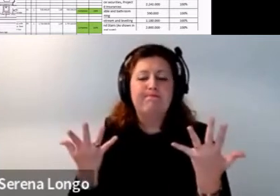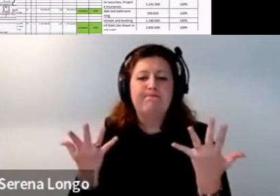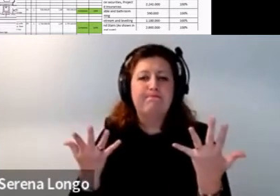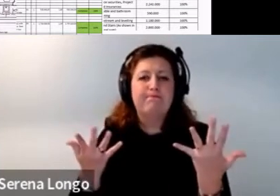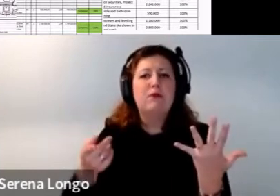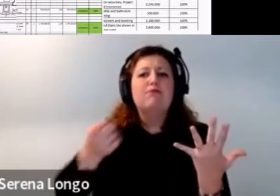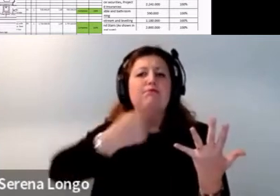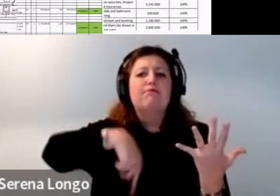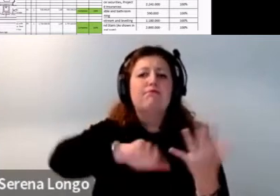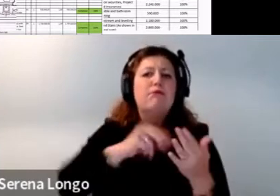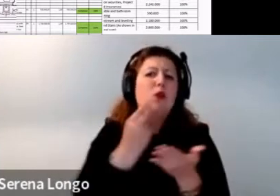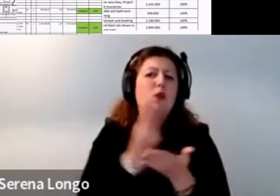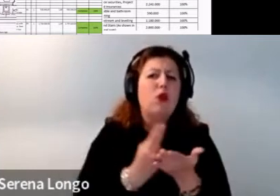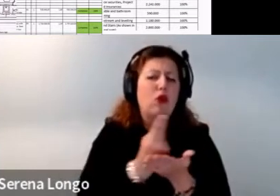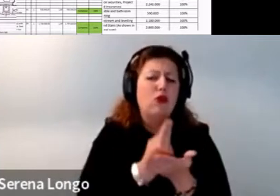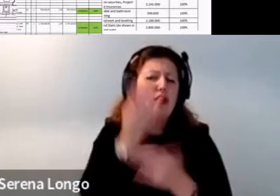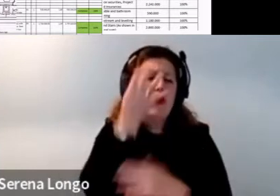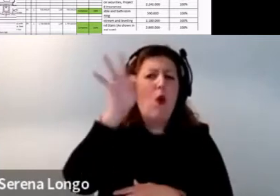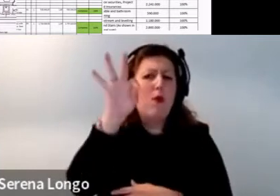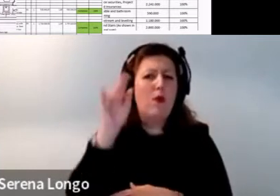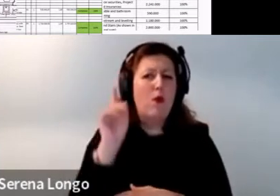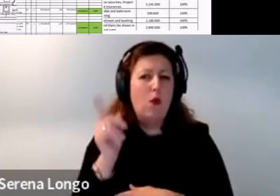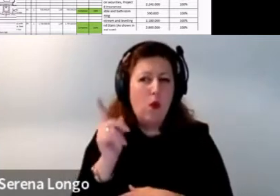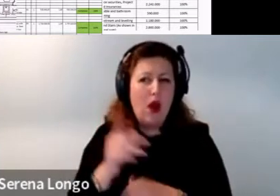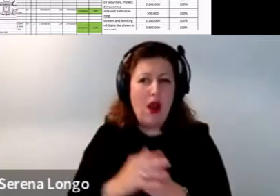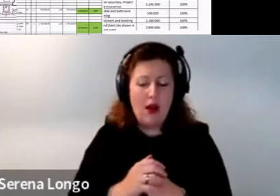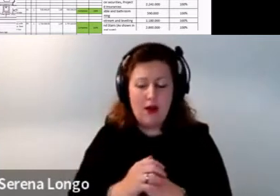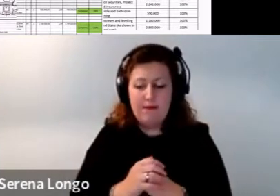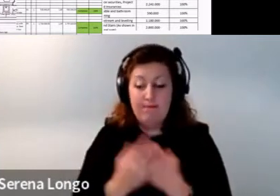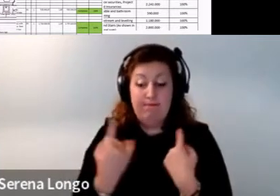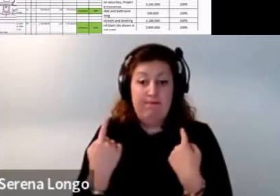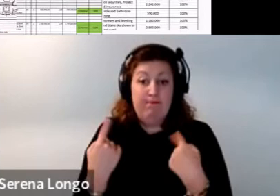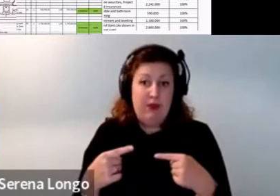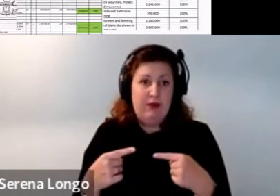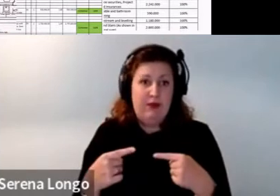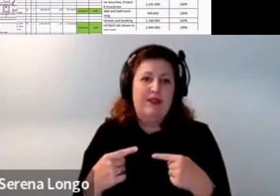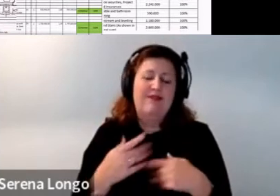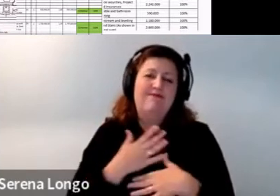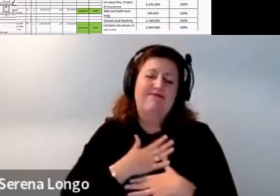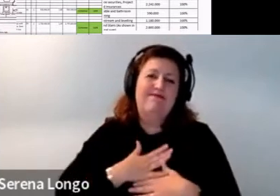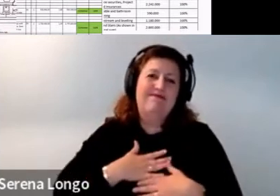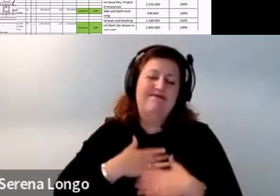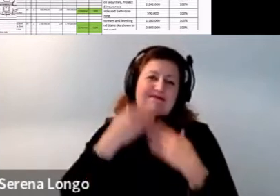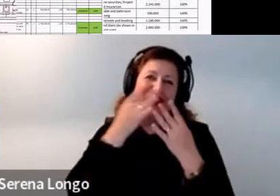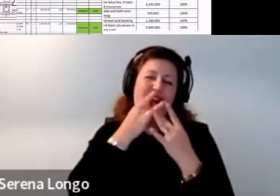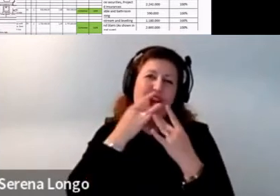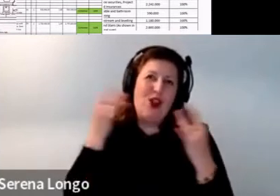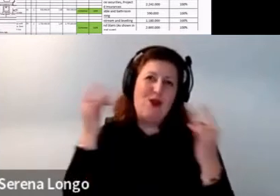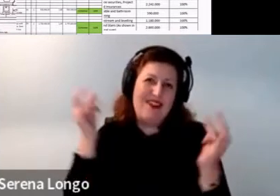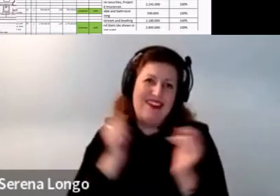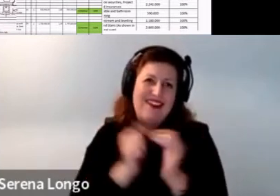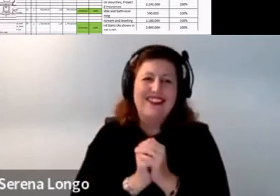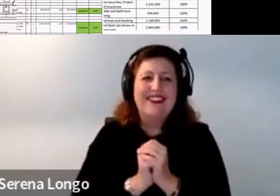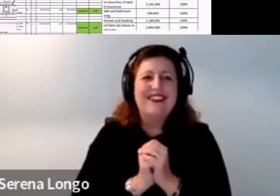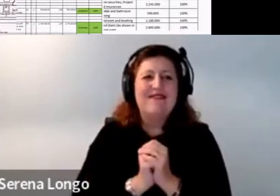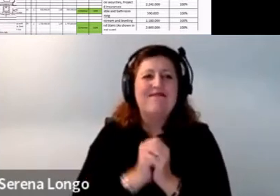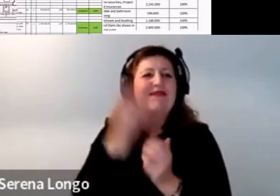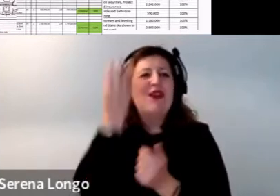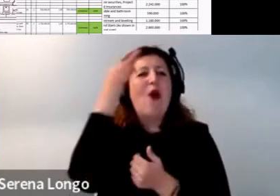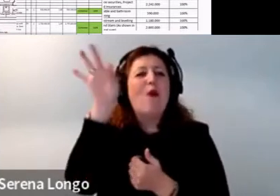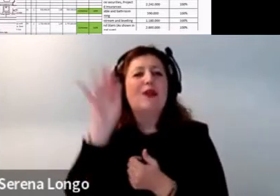interessato il nostro progetto? Allora, come obiettivi, partiamo con la parte romantica. Come obiettivi